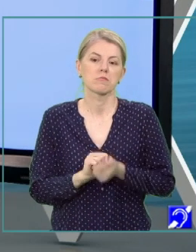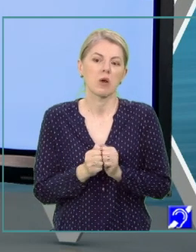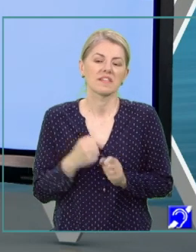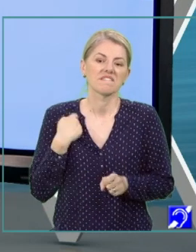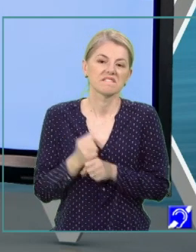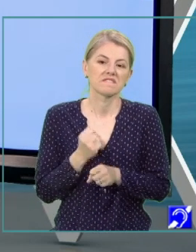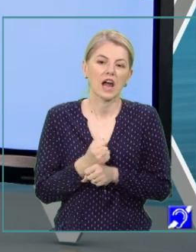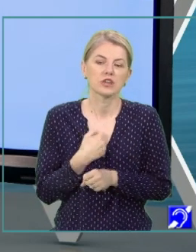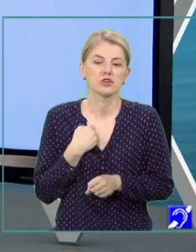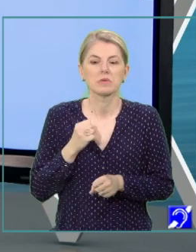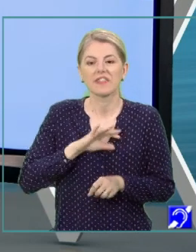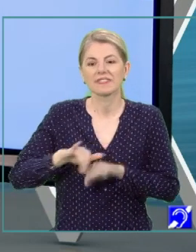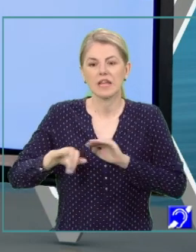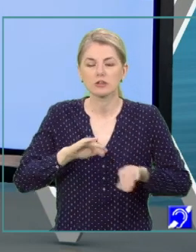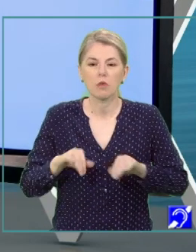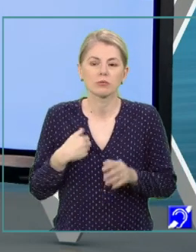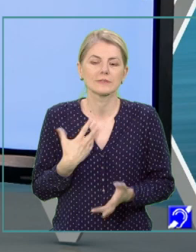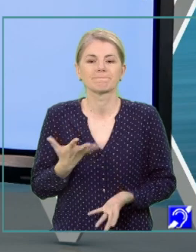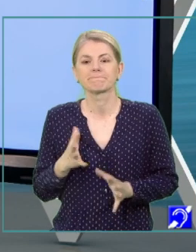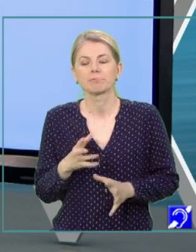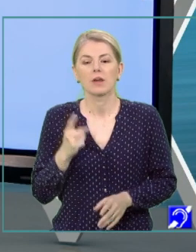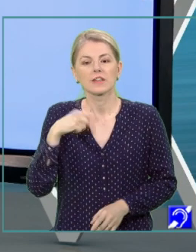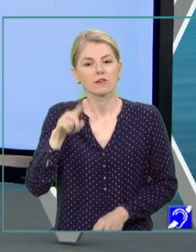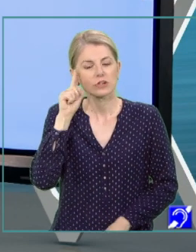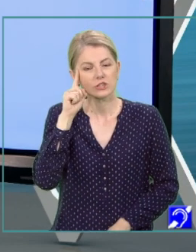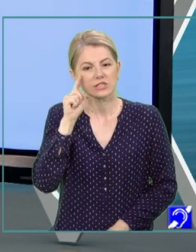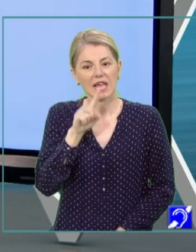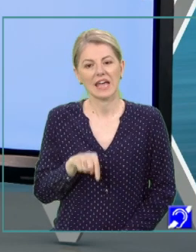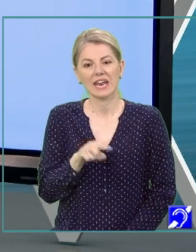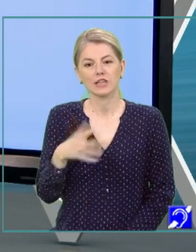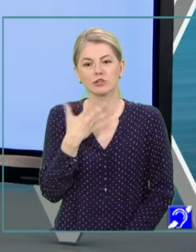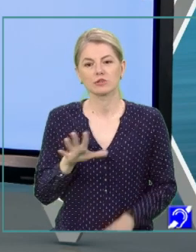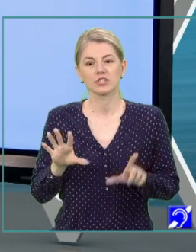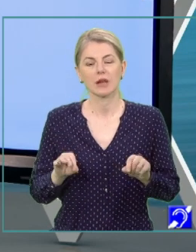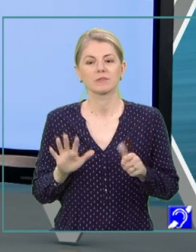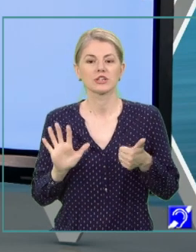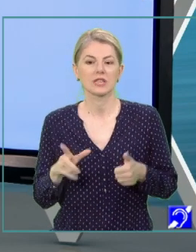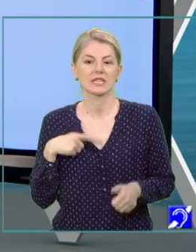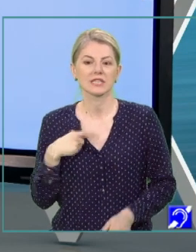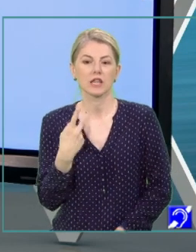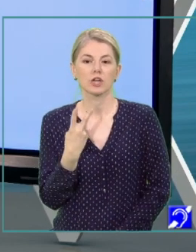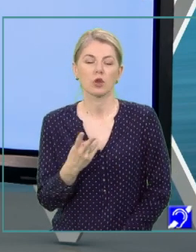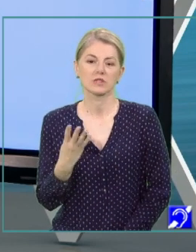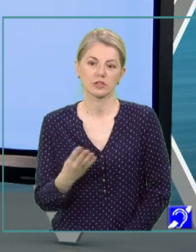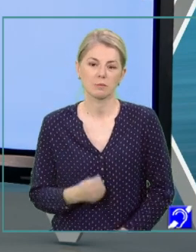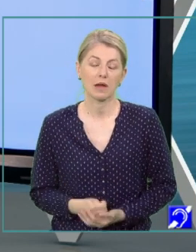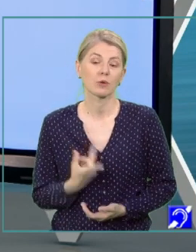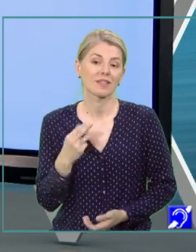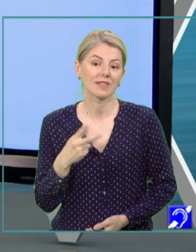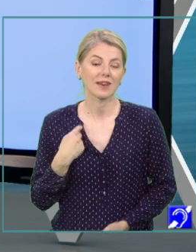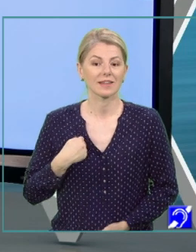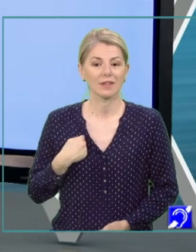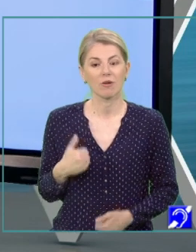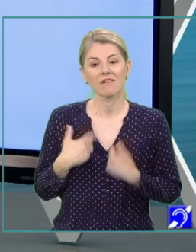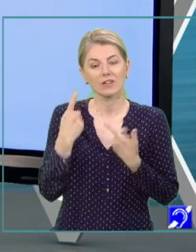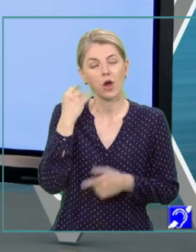facem niște descompuneri, poate știți voi că radical din 576 este 24, dar eu vă